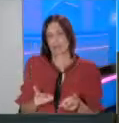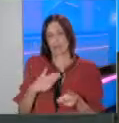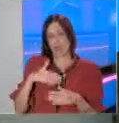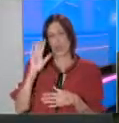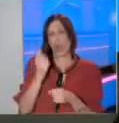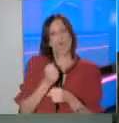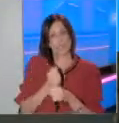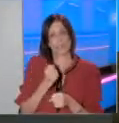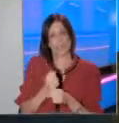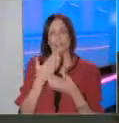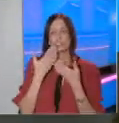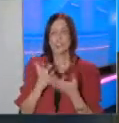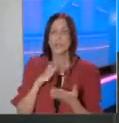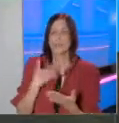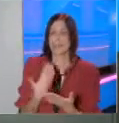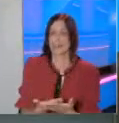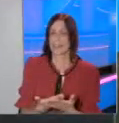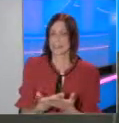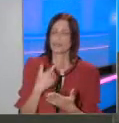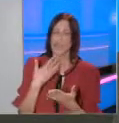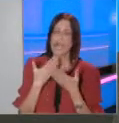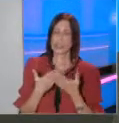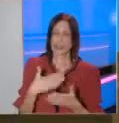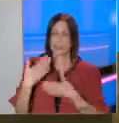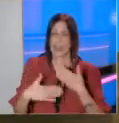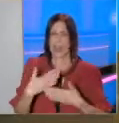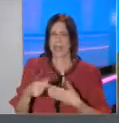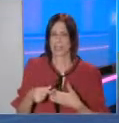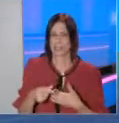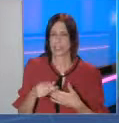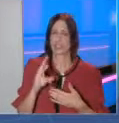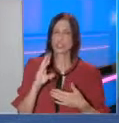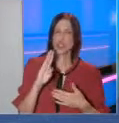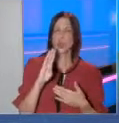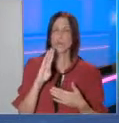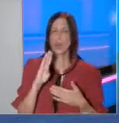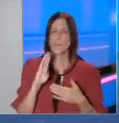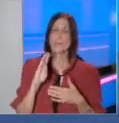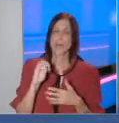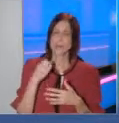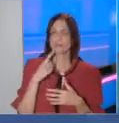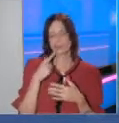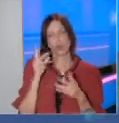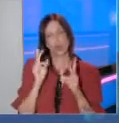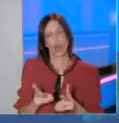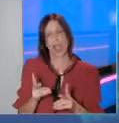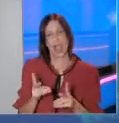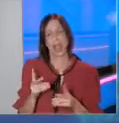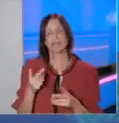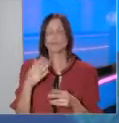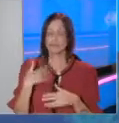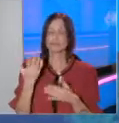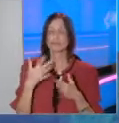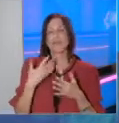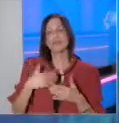עובדים ומתנדבים, שינשינים, שיעזרו בתהליך הזה. שרון בלום מלמד. יקימו פה מערך שיוכל לעמוד ולסייע